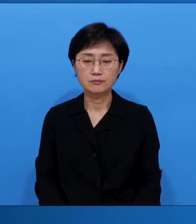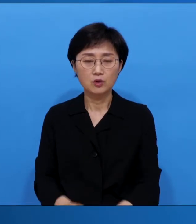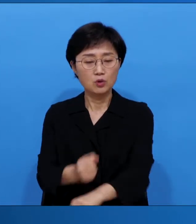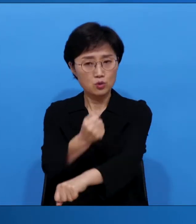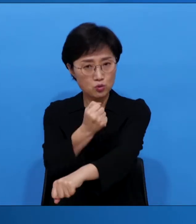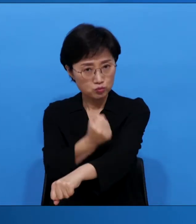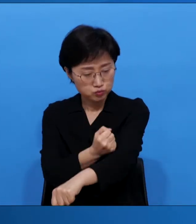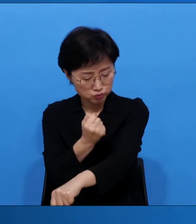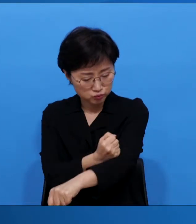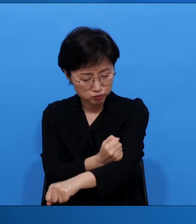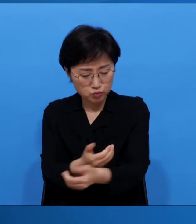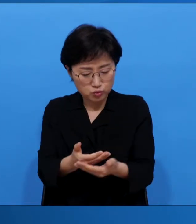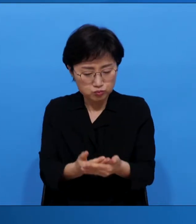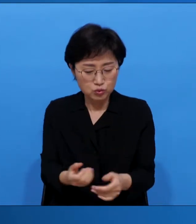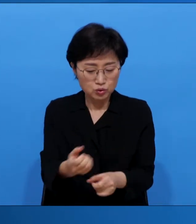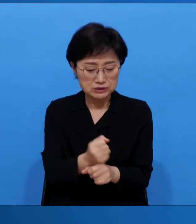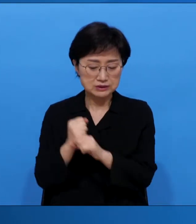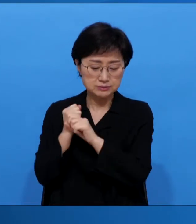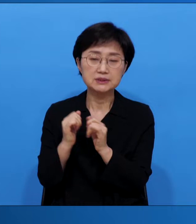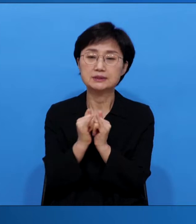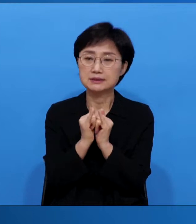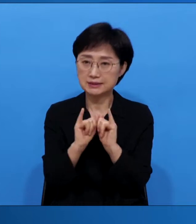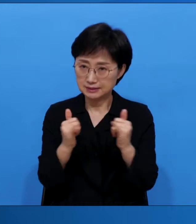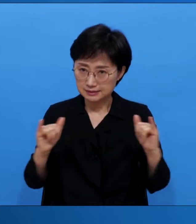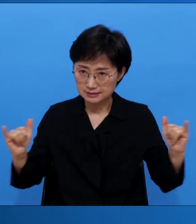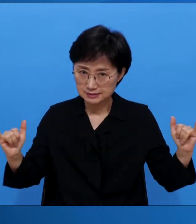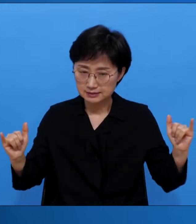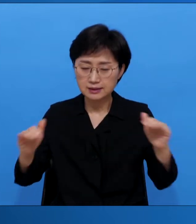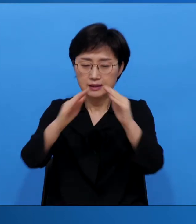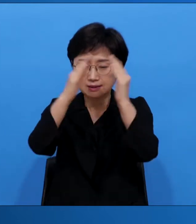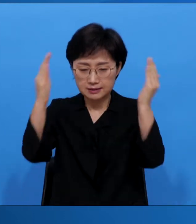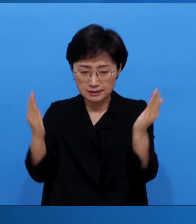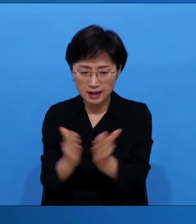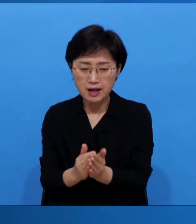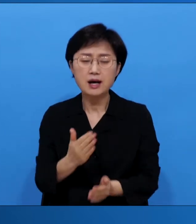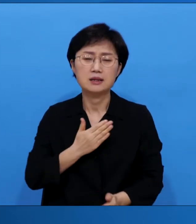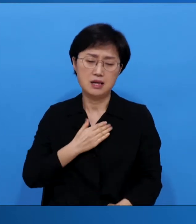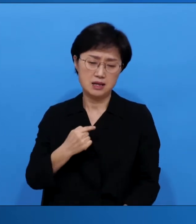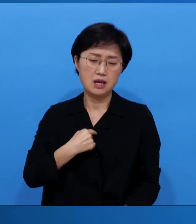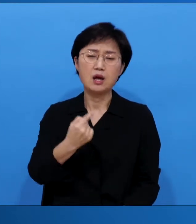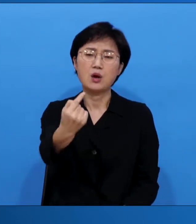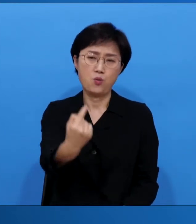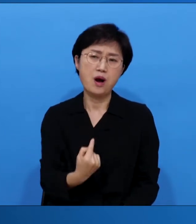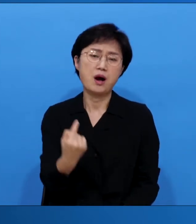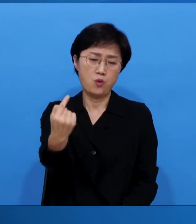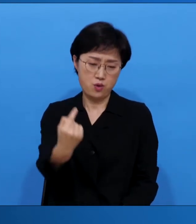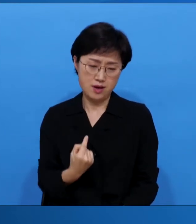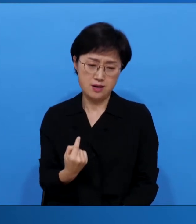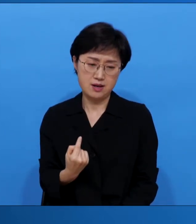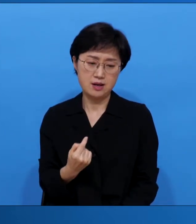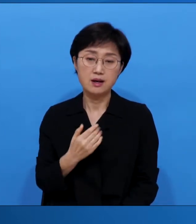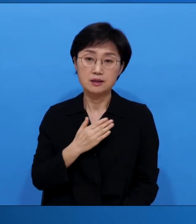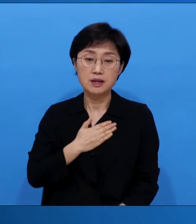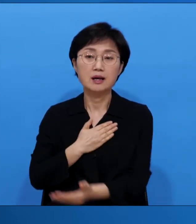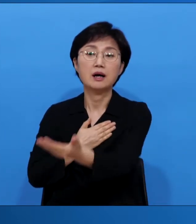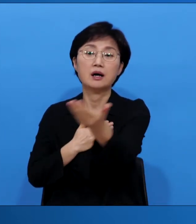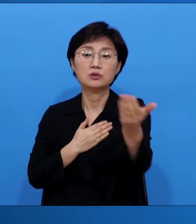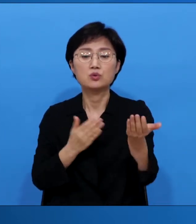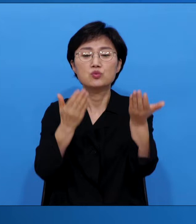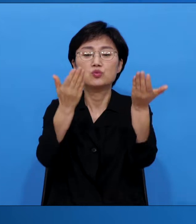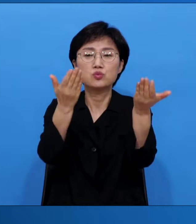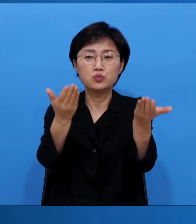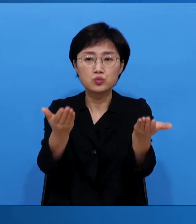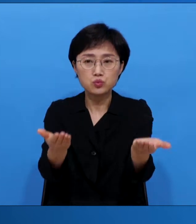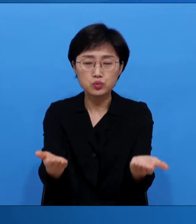수고하고 무거운 짐진 자들아 다 내게로 오라. 내가 너희를 쉬게 하리라. Come to me, all who labor and are heavy laden, and I will give